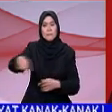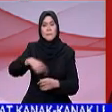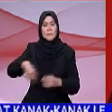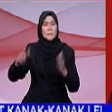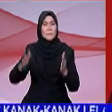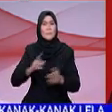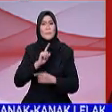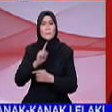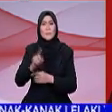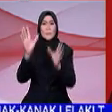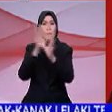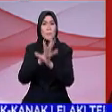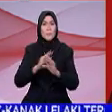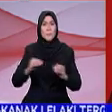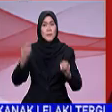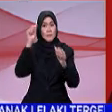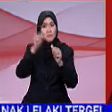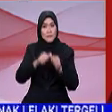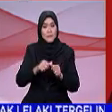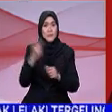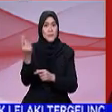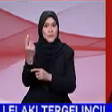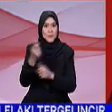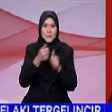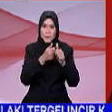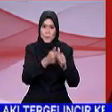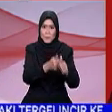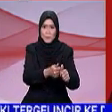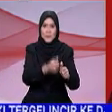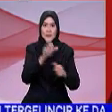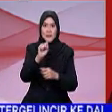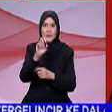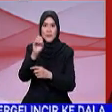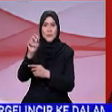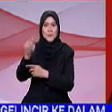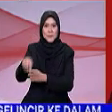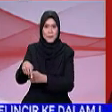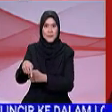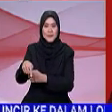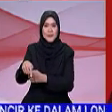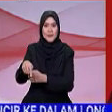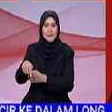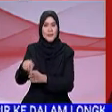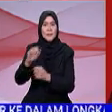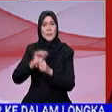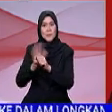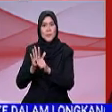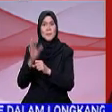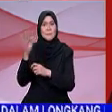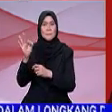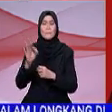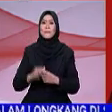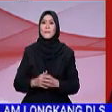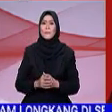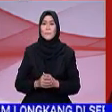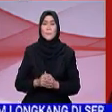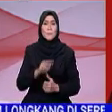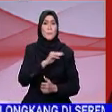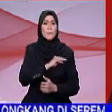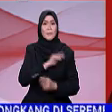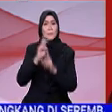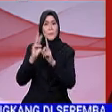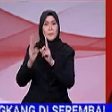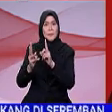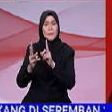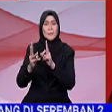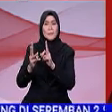Islam di Sarawak diingatkan untuk sentiasa patuh prosedur operasi standard SOP COVID-19. Menurut Menteri